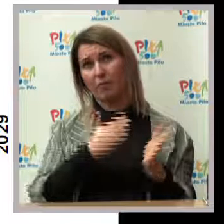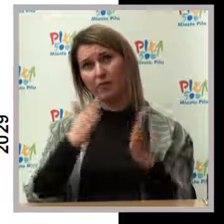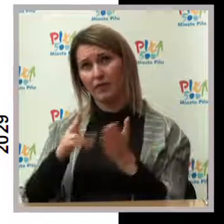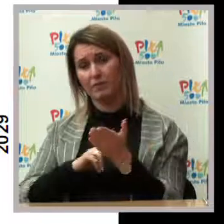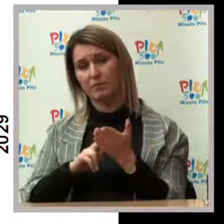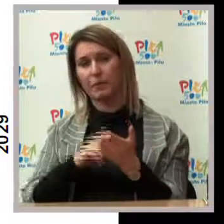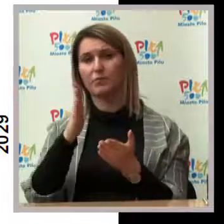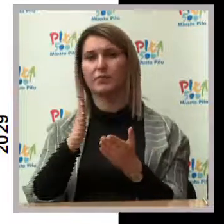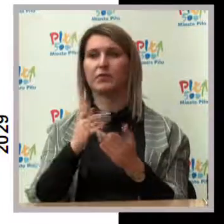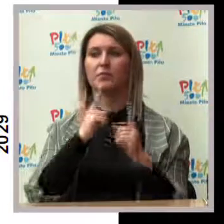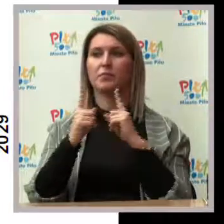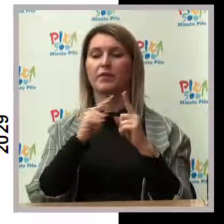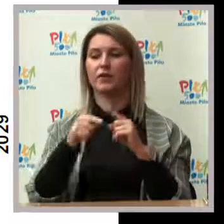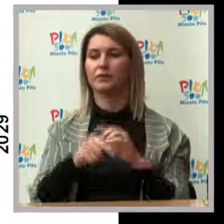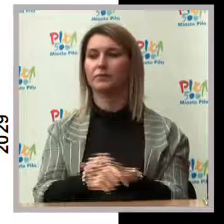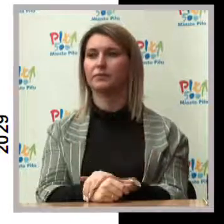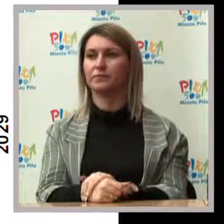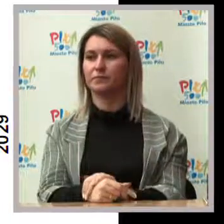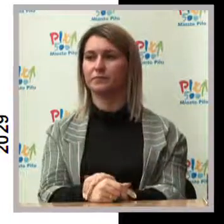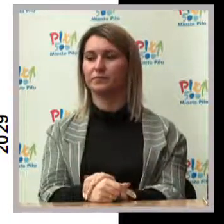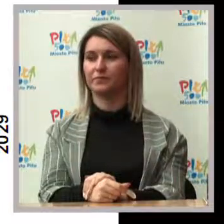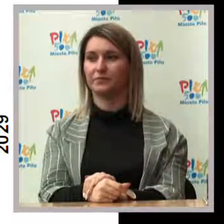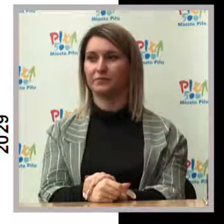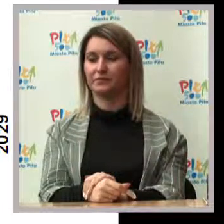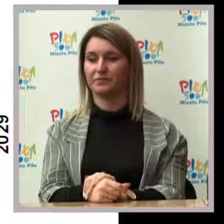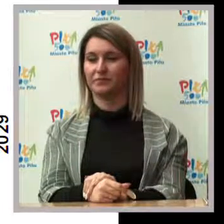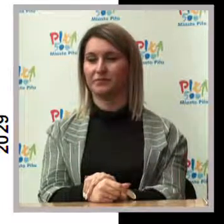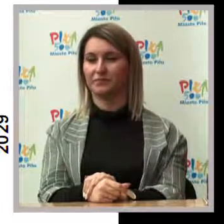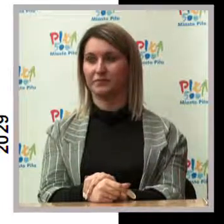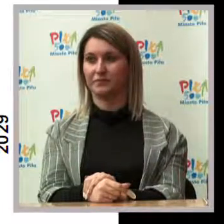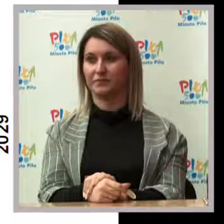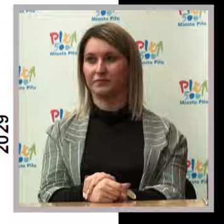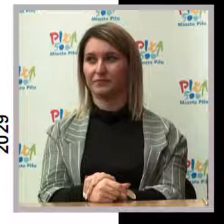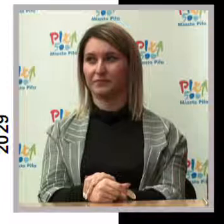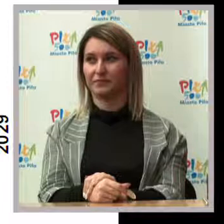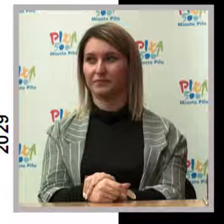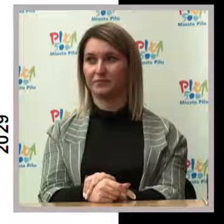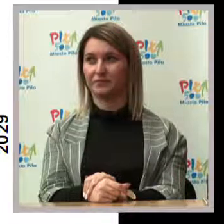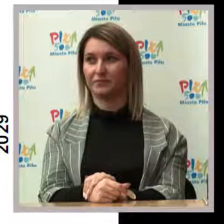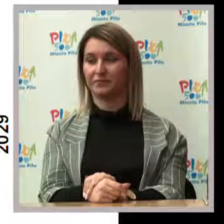ostatecznie wartość uda się zrealizować, Ja powiem tylko, że w poprzednich latach